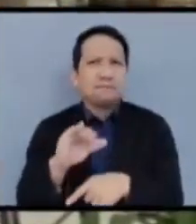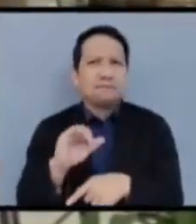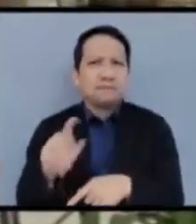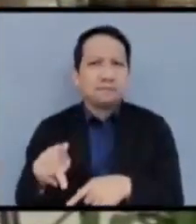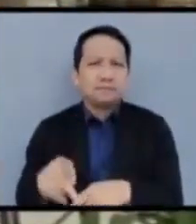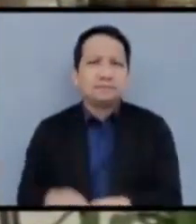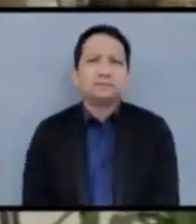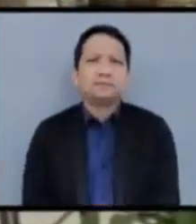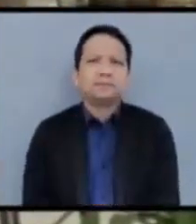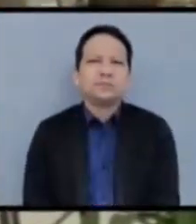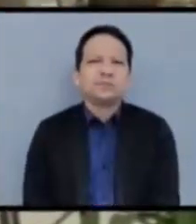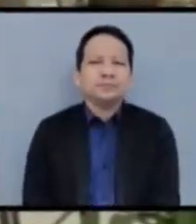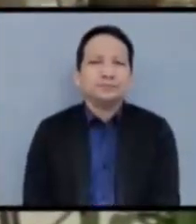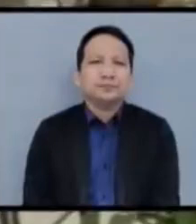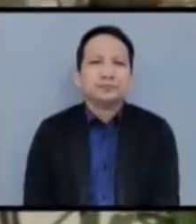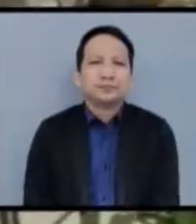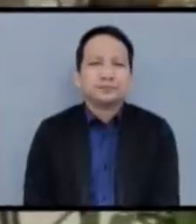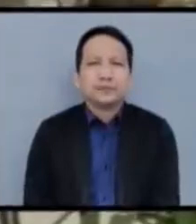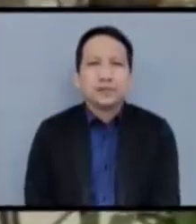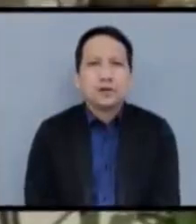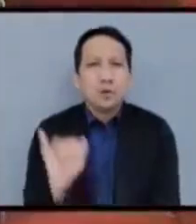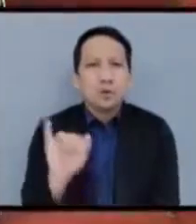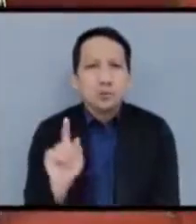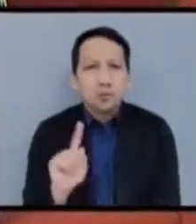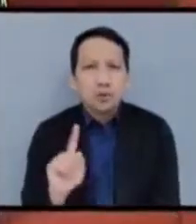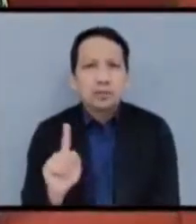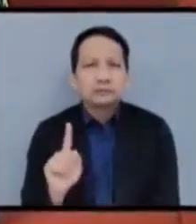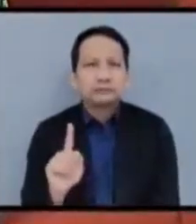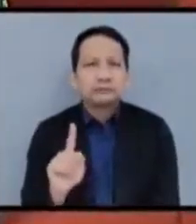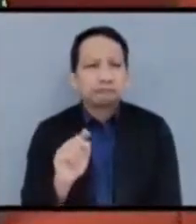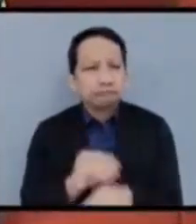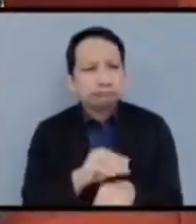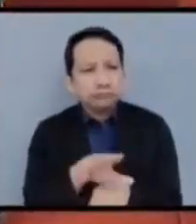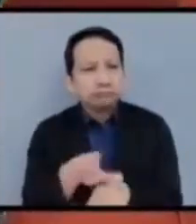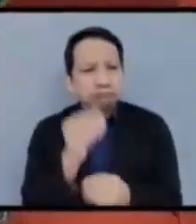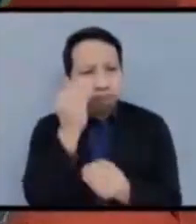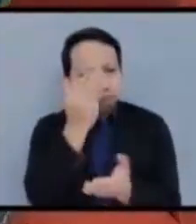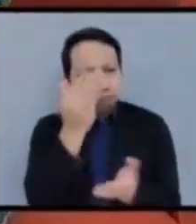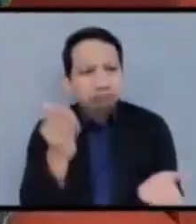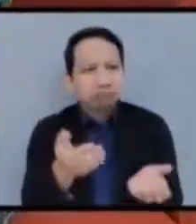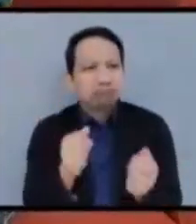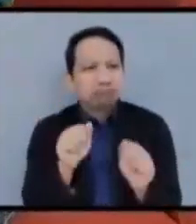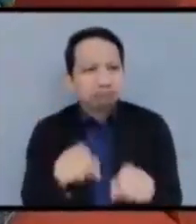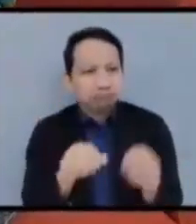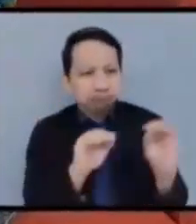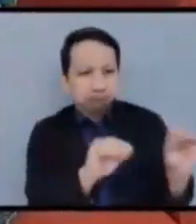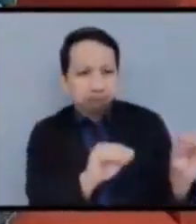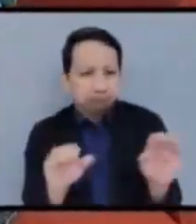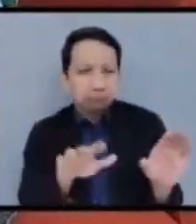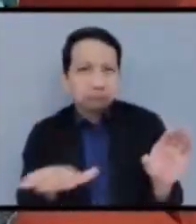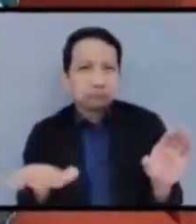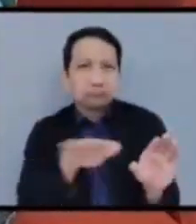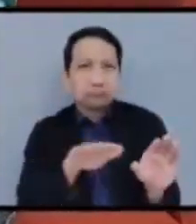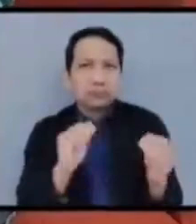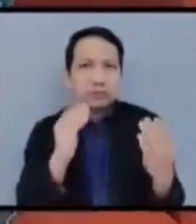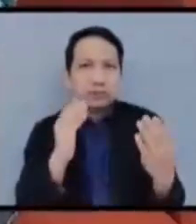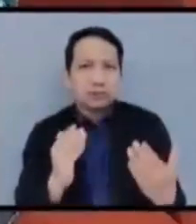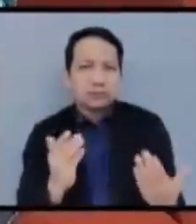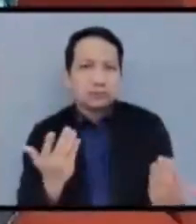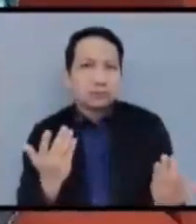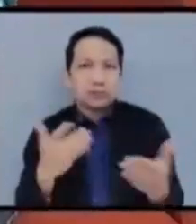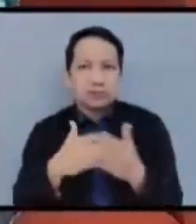Okay. Ano ba ang ma-advise mo sa mga siguro kapwa mo mga interested